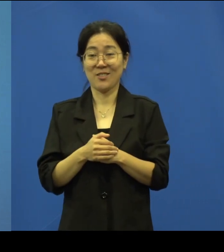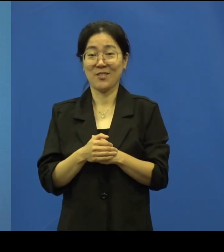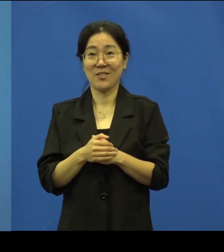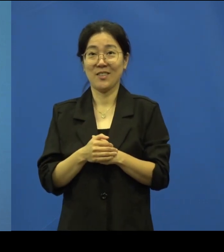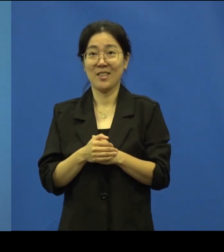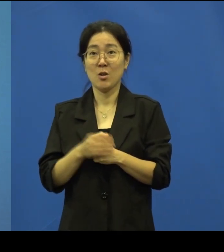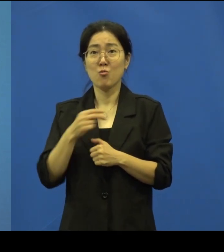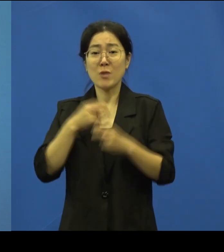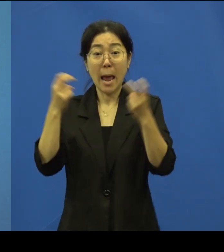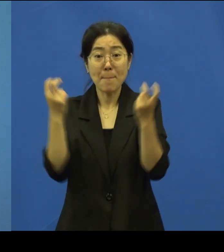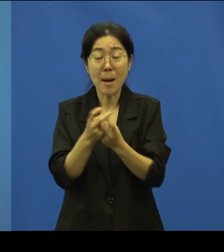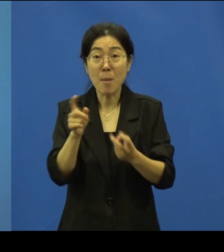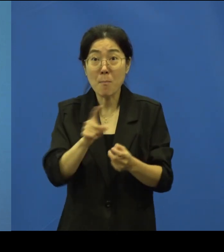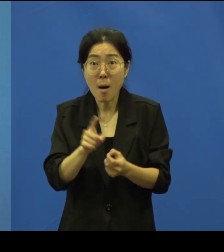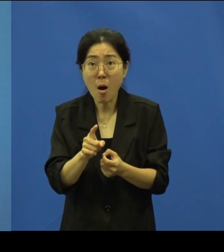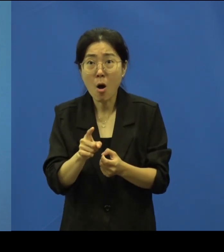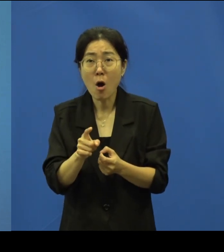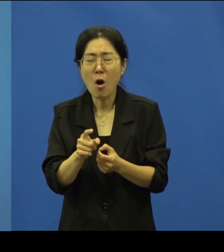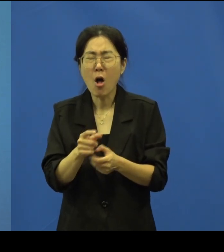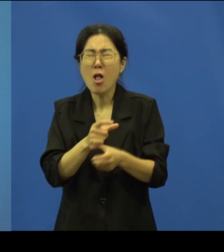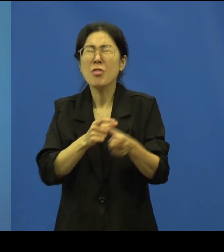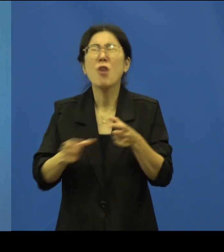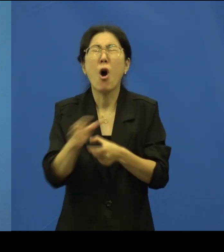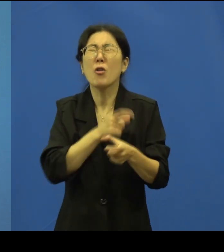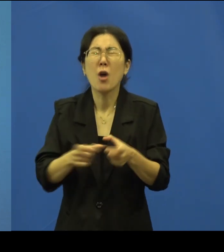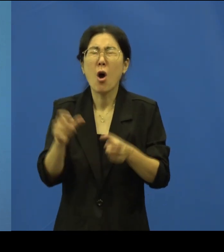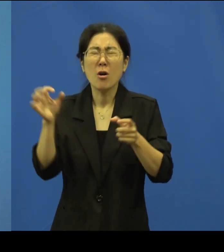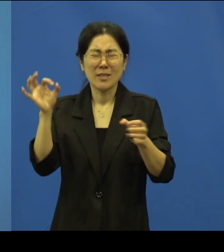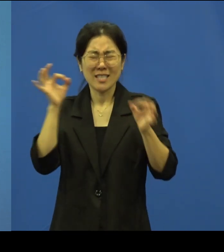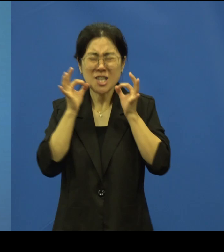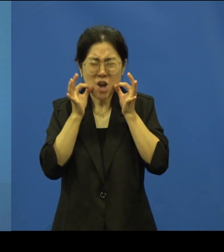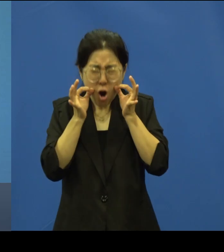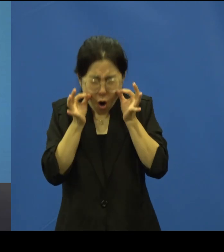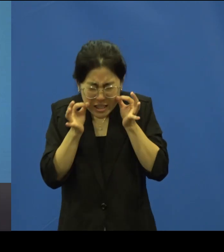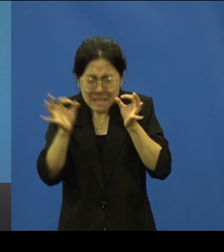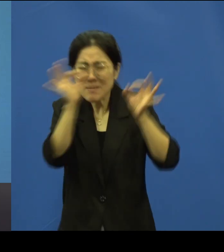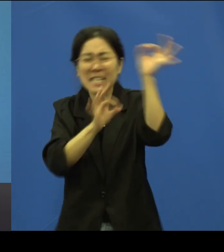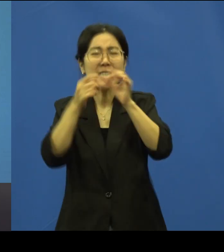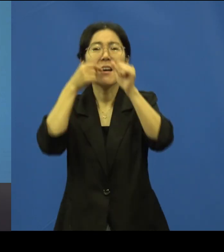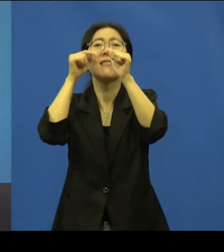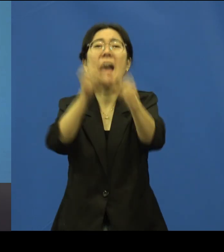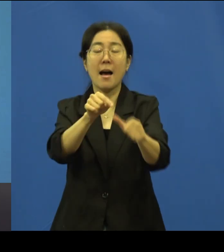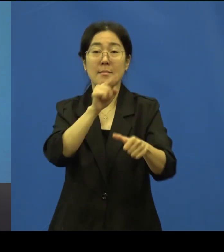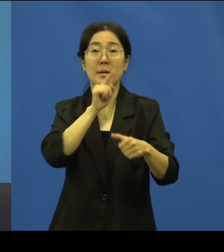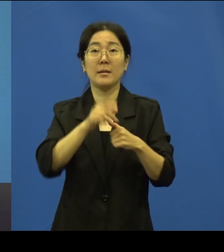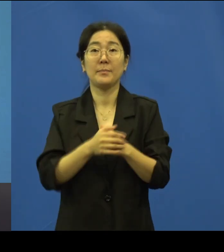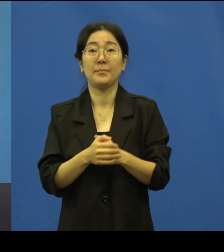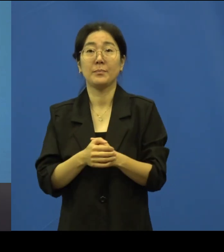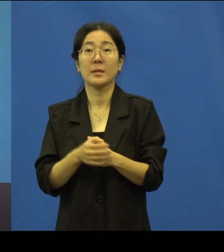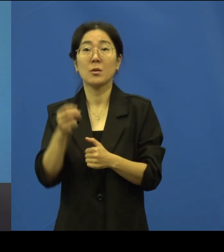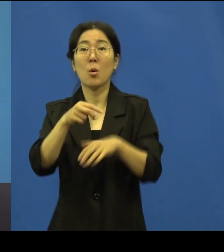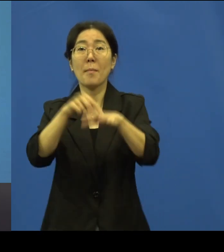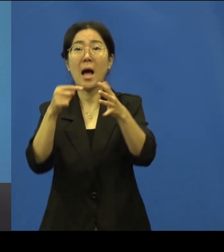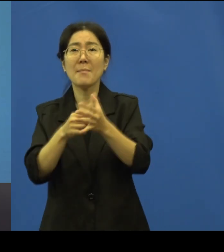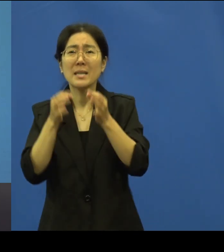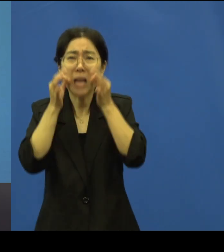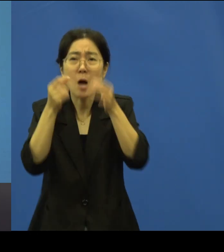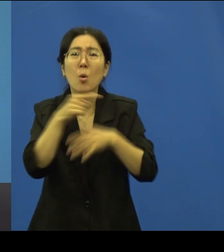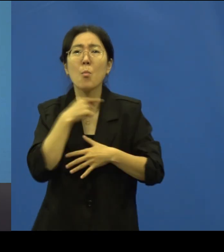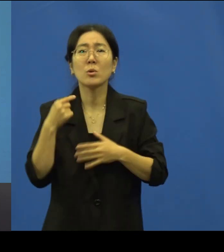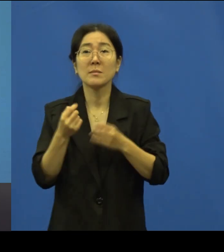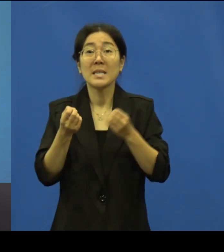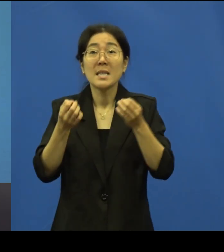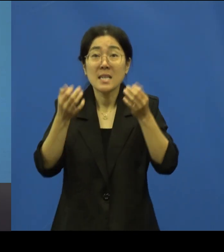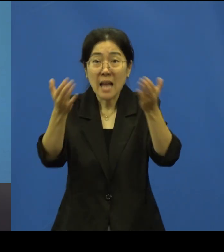나오는데 15장 12절부터 13절 말씀을 보시면 이렇게 되어 있어요. 또 마음을 다하고